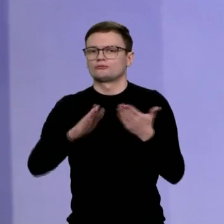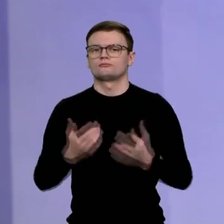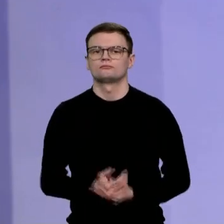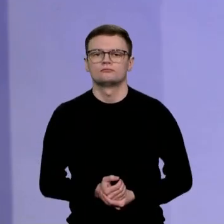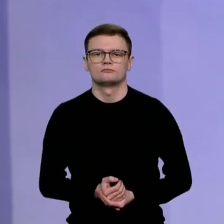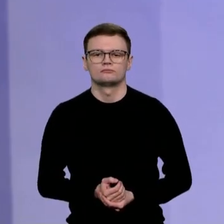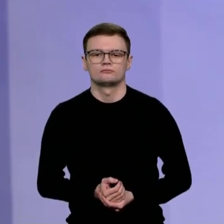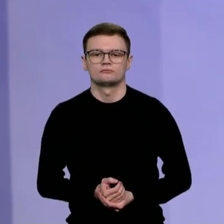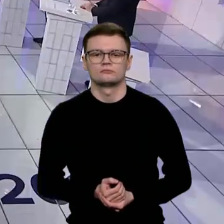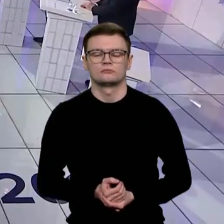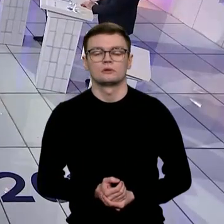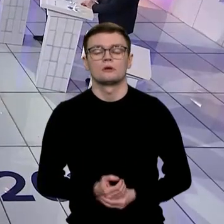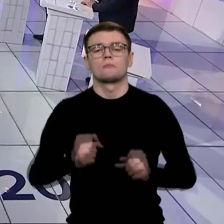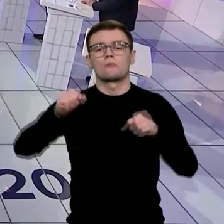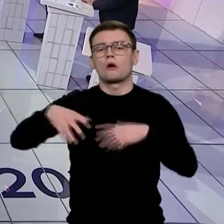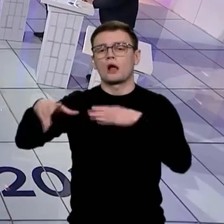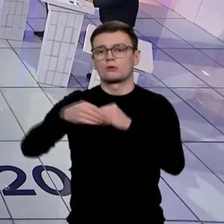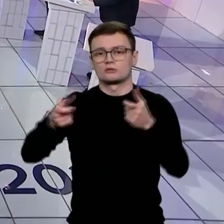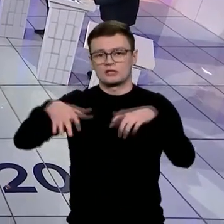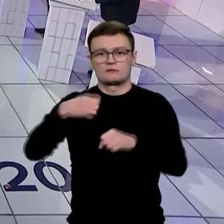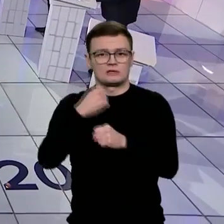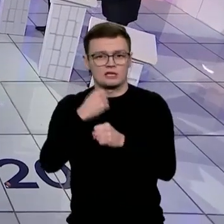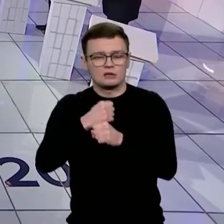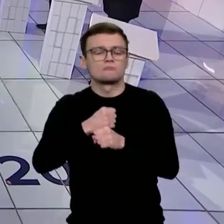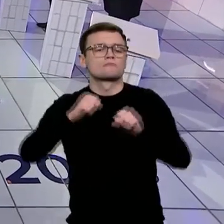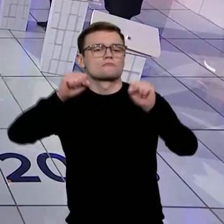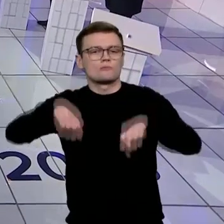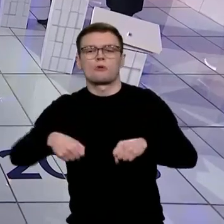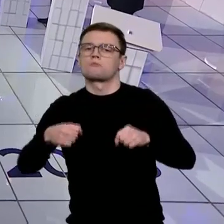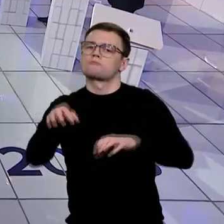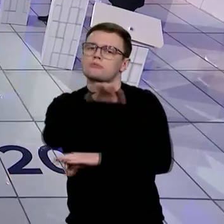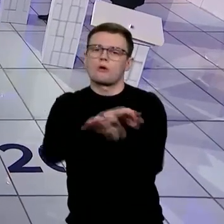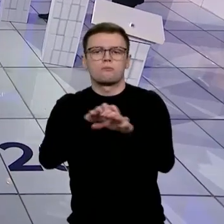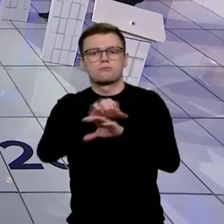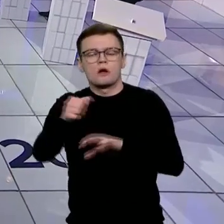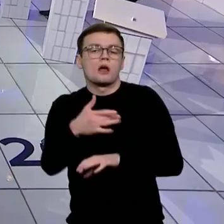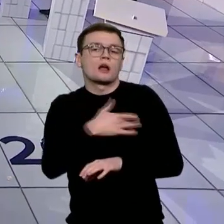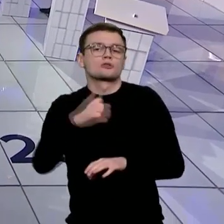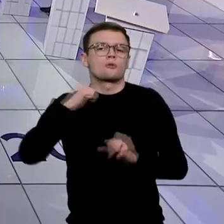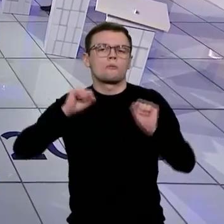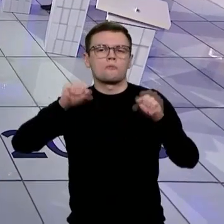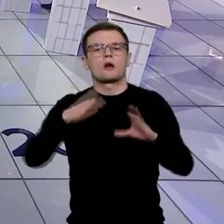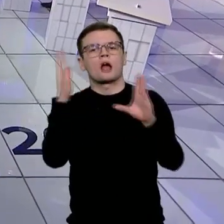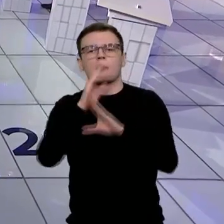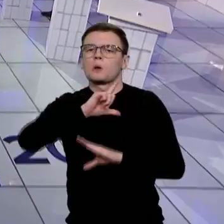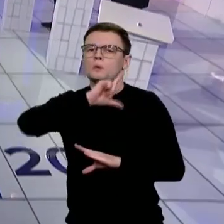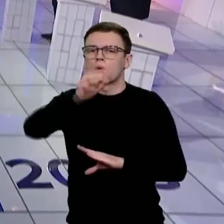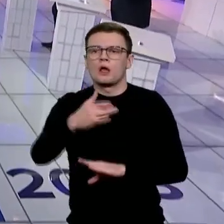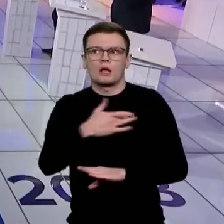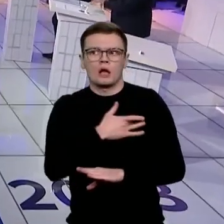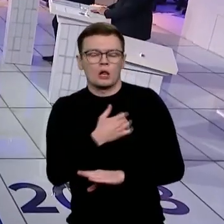įgyvendinti tokį projektą, kad žmonės galėtų išvažiuoti į gamtą, o galbūt net Šiauliai turėtų ilgiausią dviračių taką gamtoje